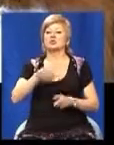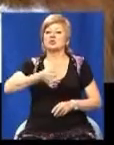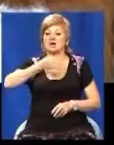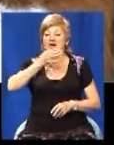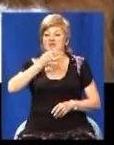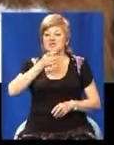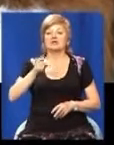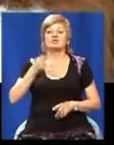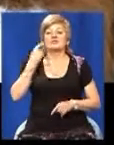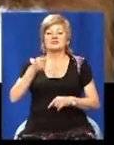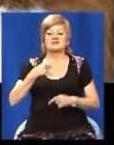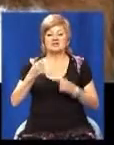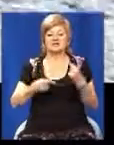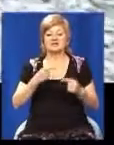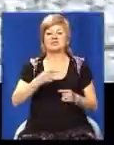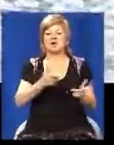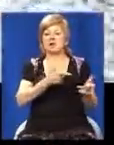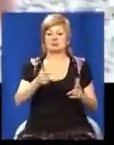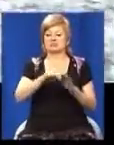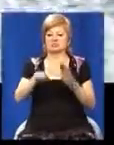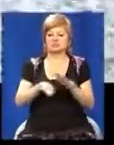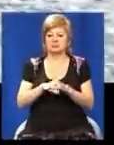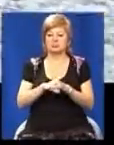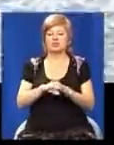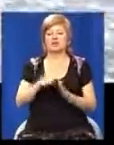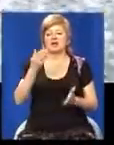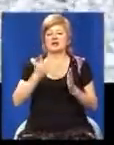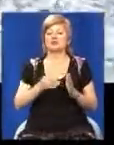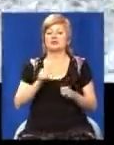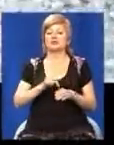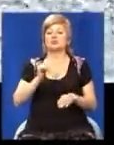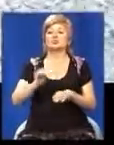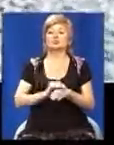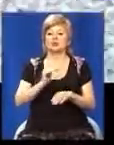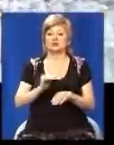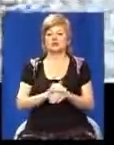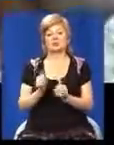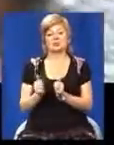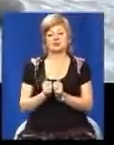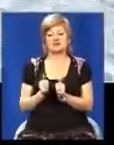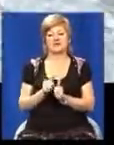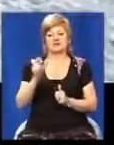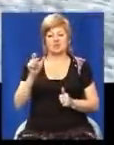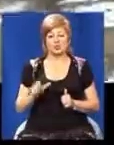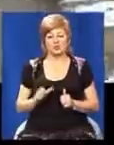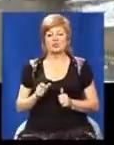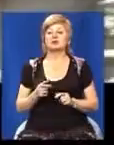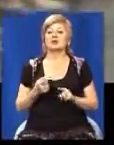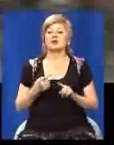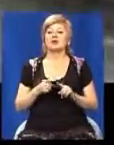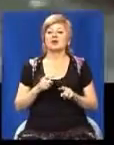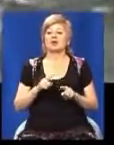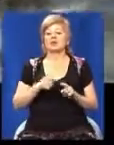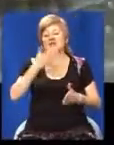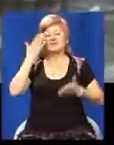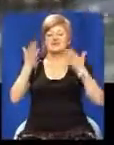Він завжди готовий підкорятися і почувається особливо добре в компанії людей. Бернський зененхунд –